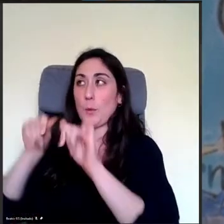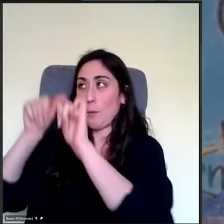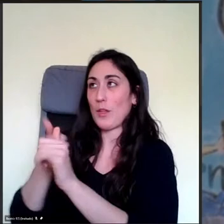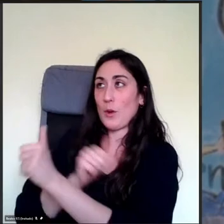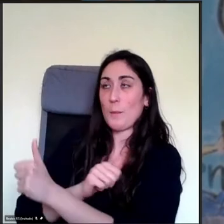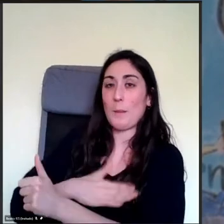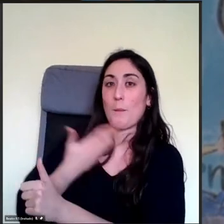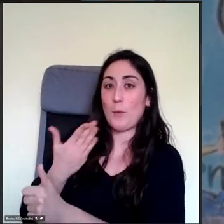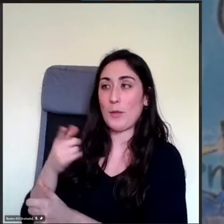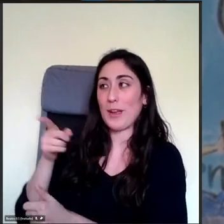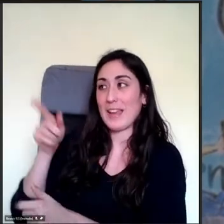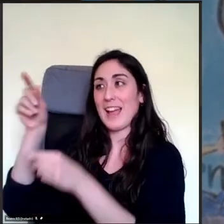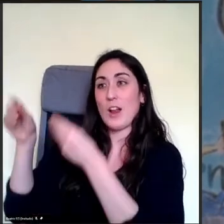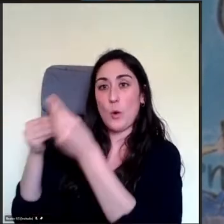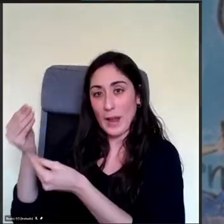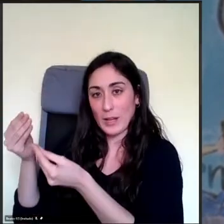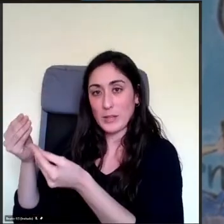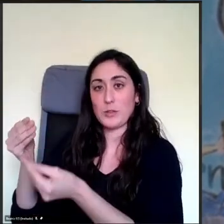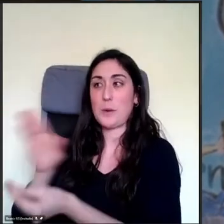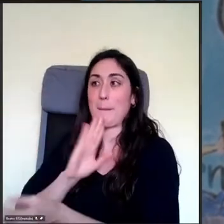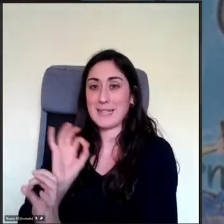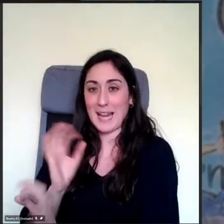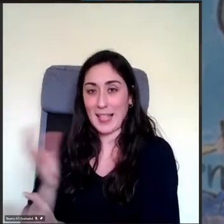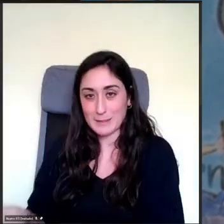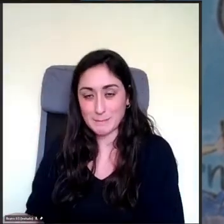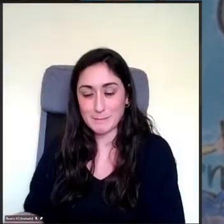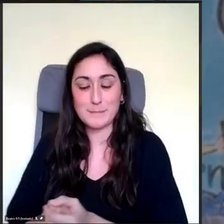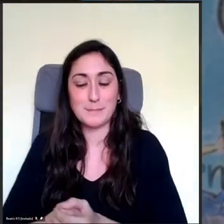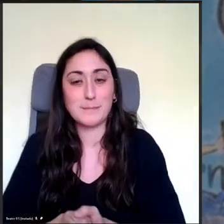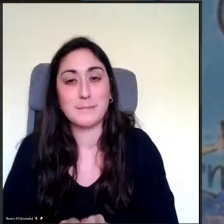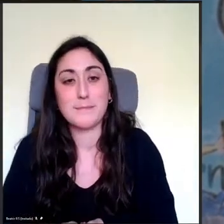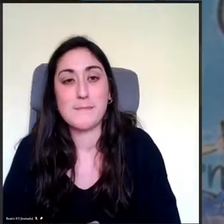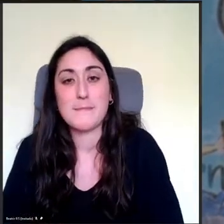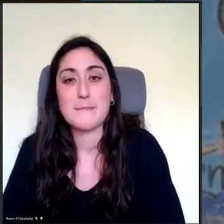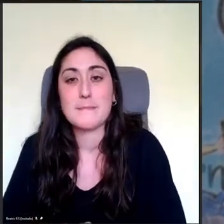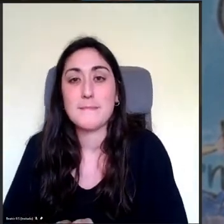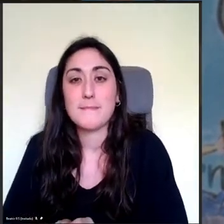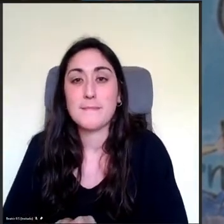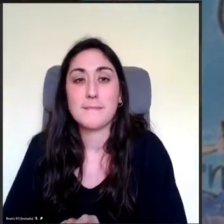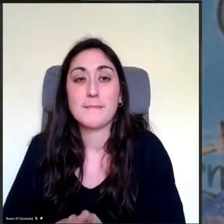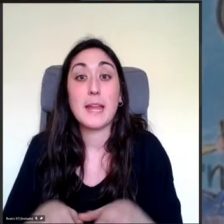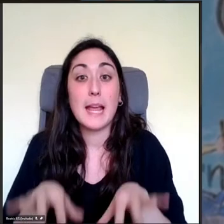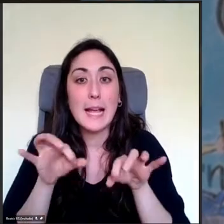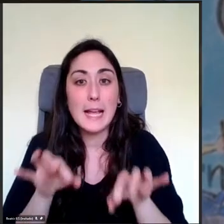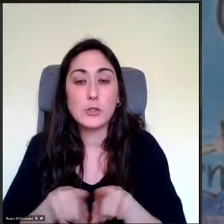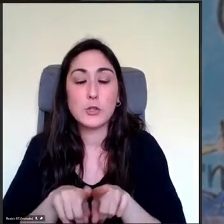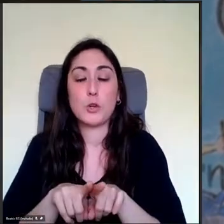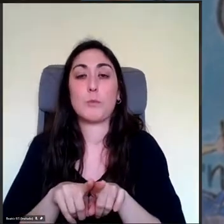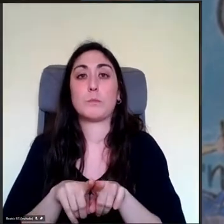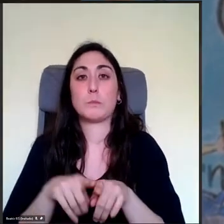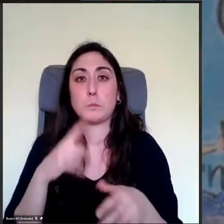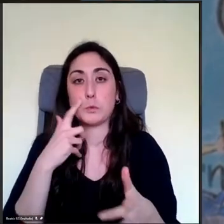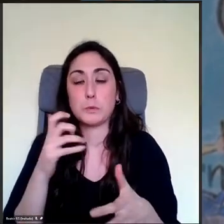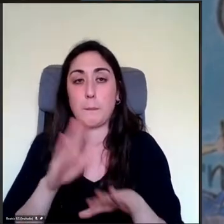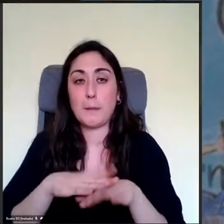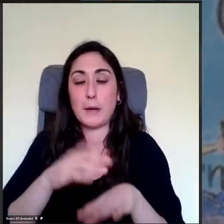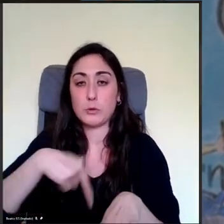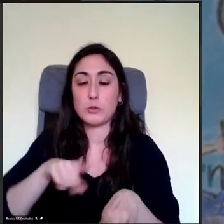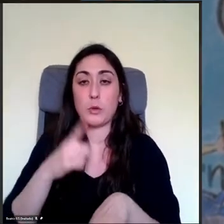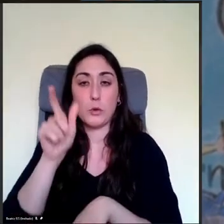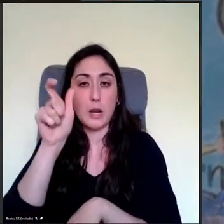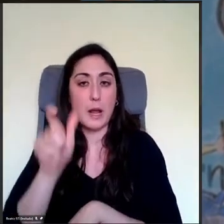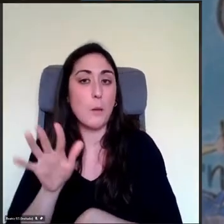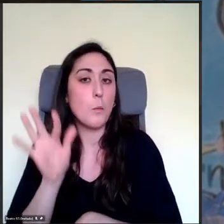s'han instal·lat i s'han arrelat i encara marquen a les noies a l'hora de triar. Això va ser revelador per nosaltres que una de les ponents més